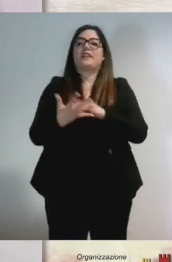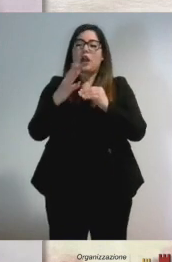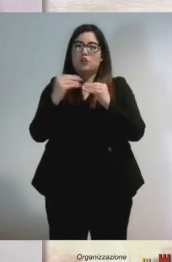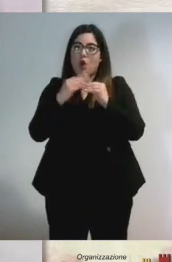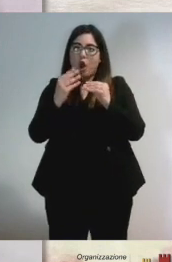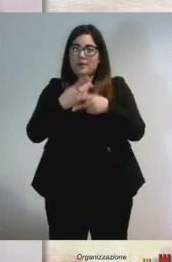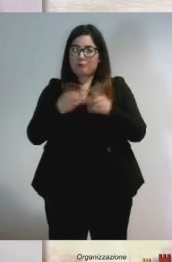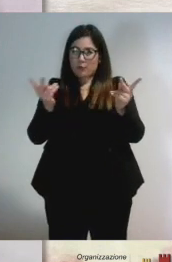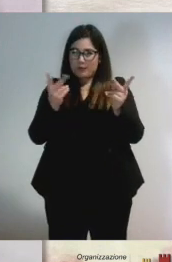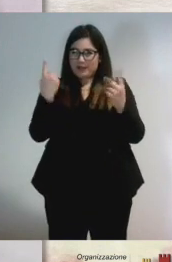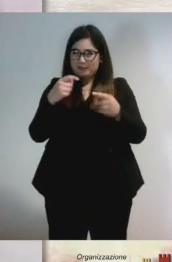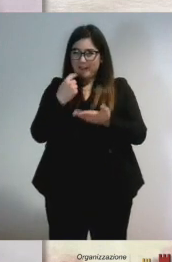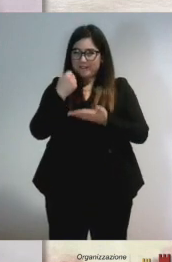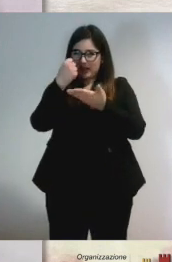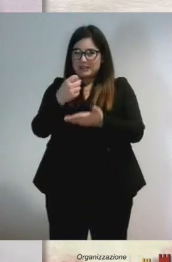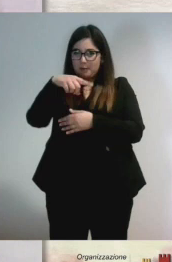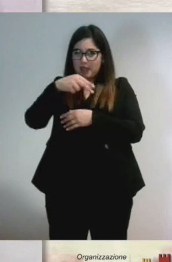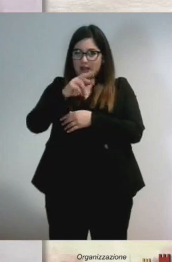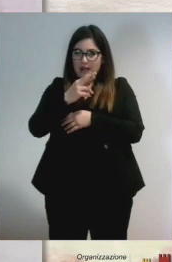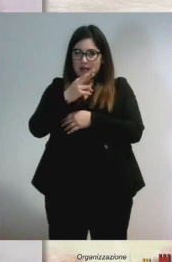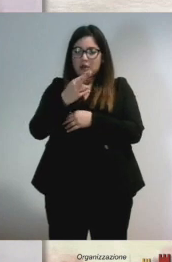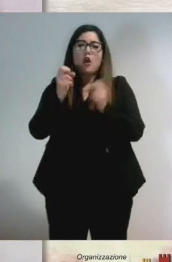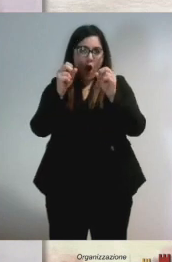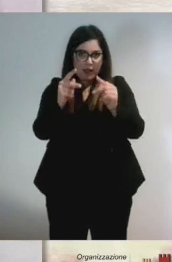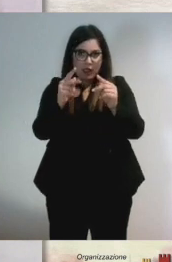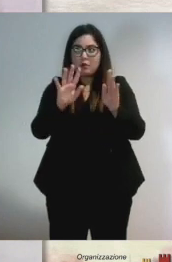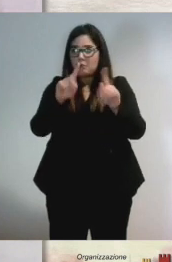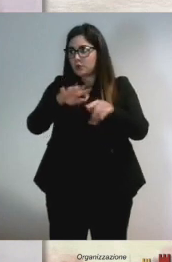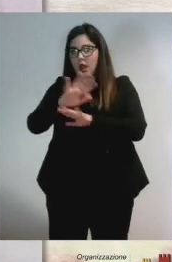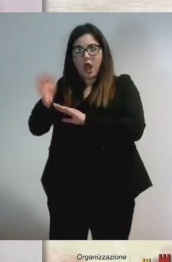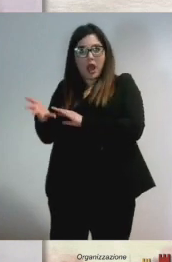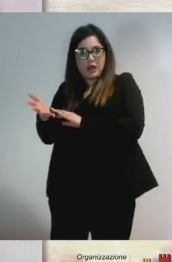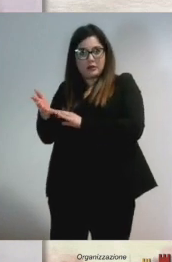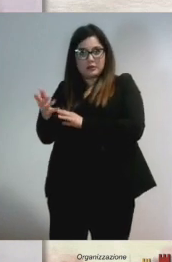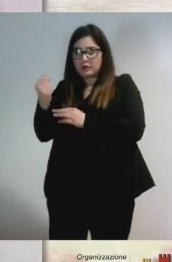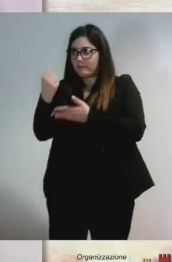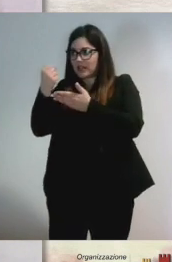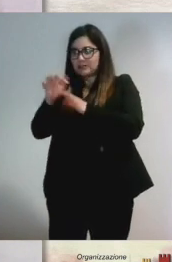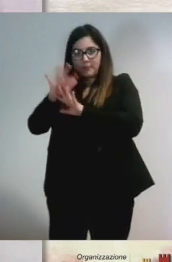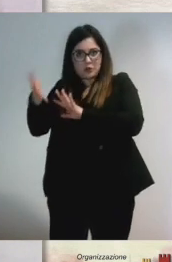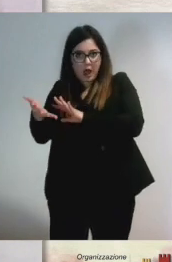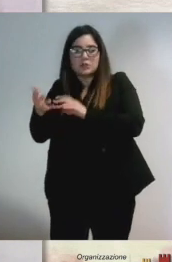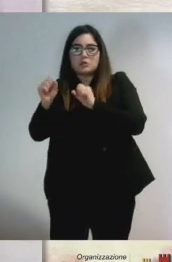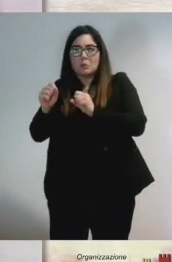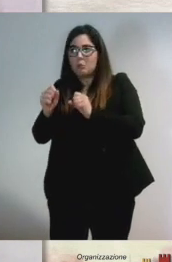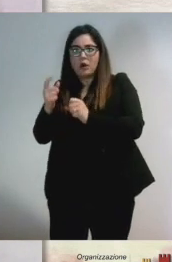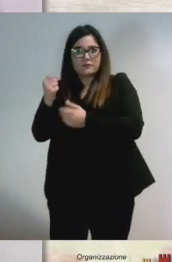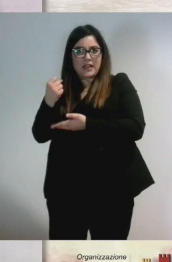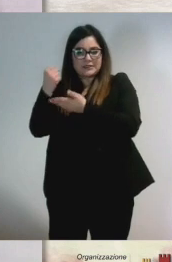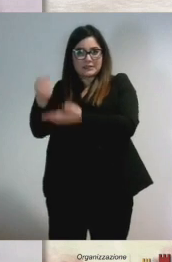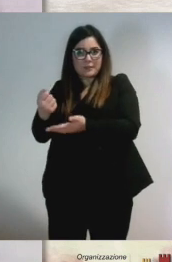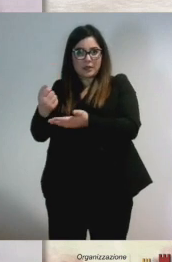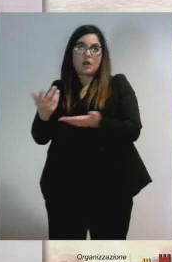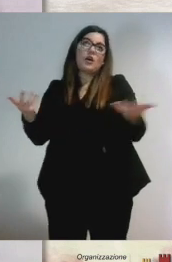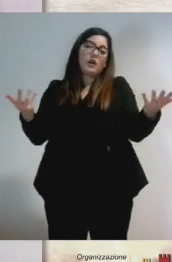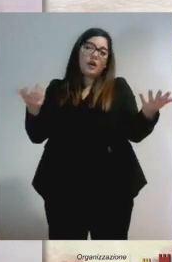pnrr finanziamo anche le altre opere pubbliche finanziate con altre fonti di finanziamento perché per fortuna aveva Dio